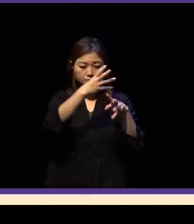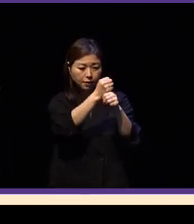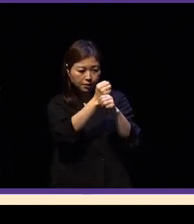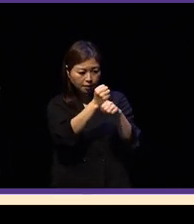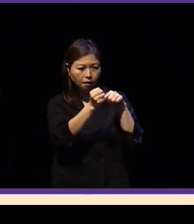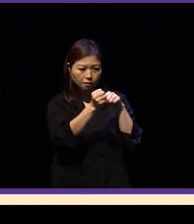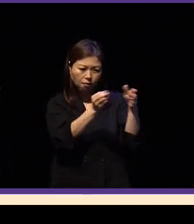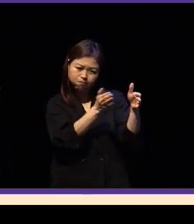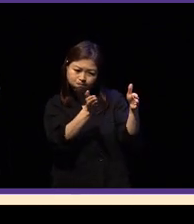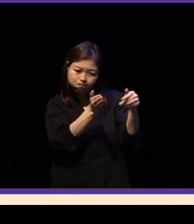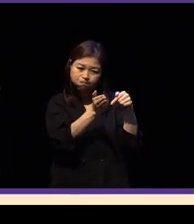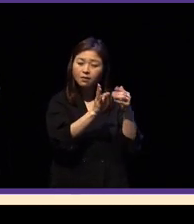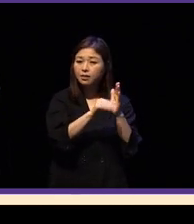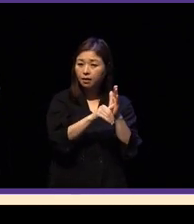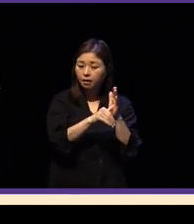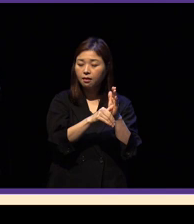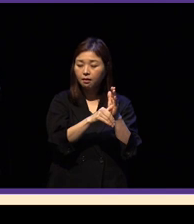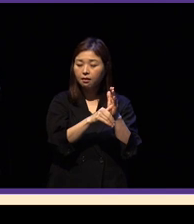계획의 타당성에서